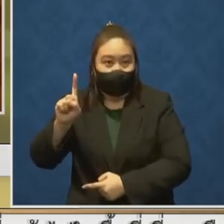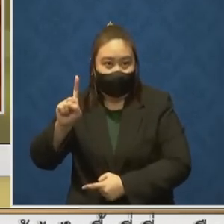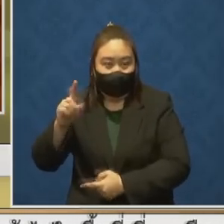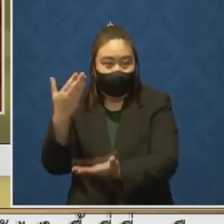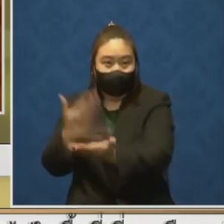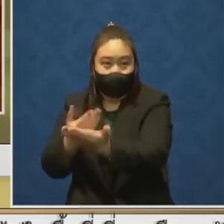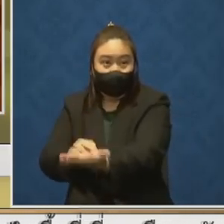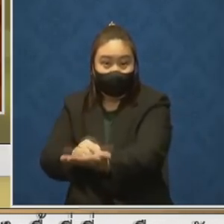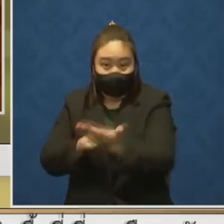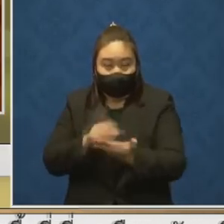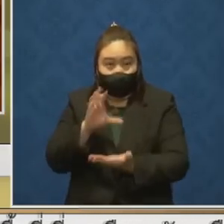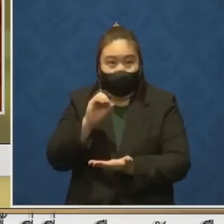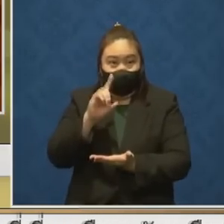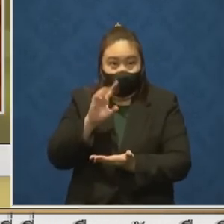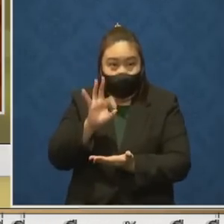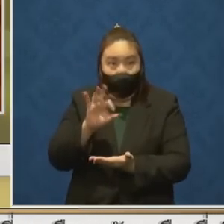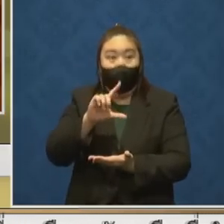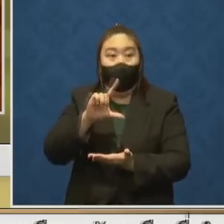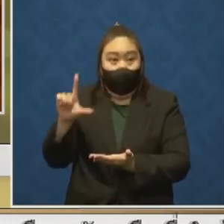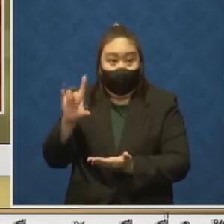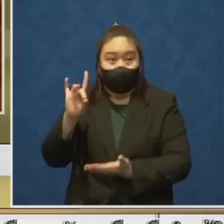59,875,000 บาท